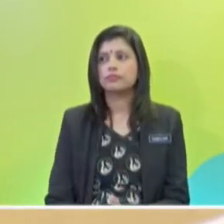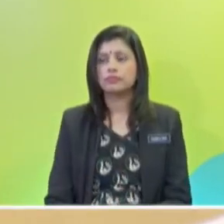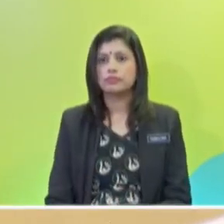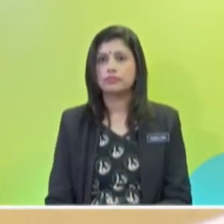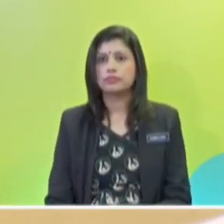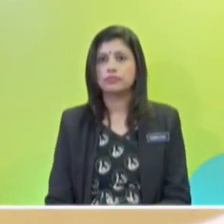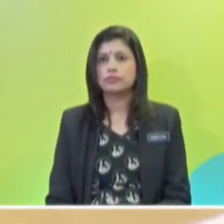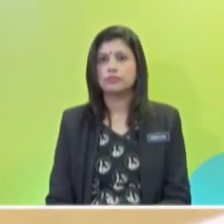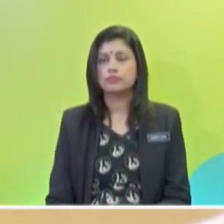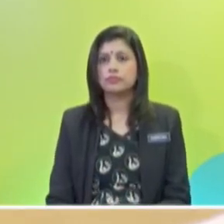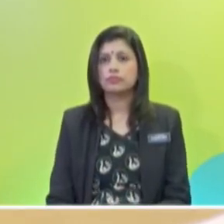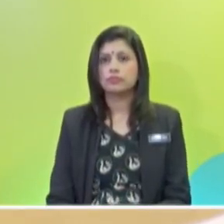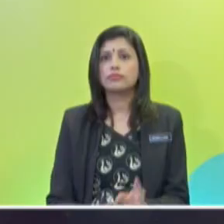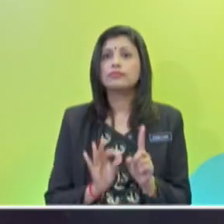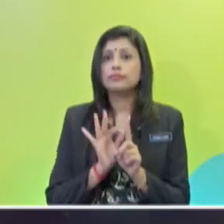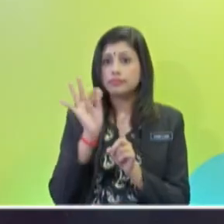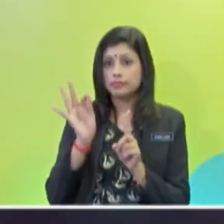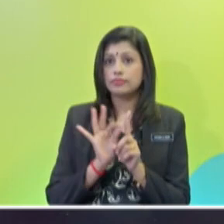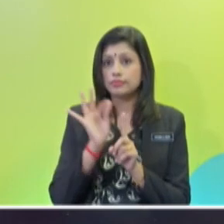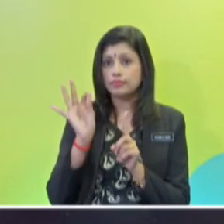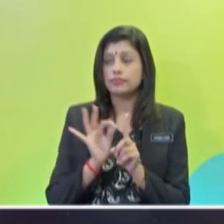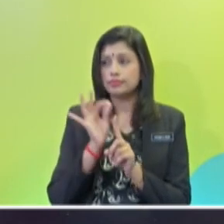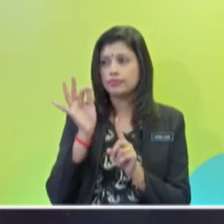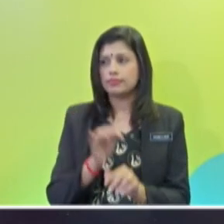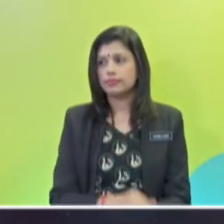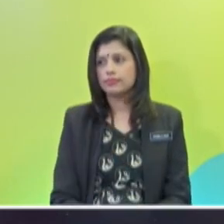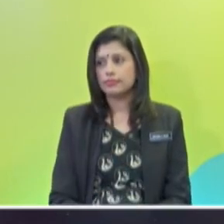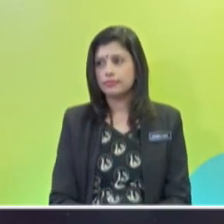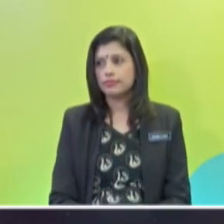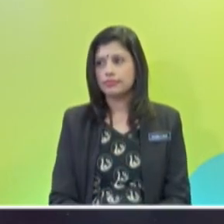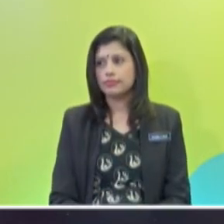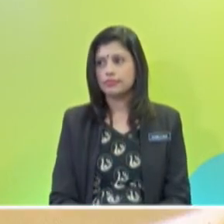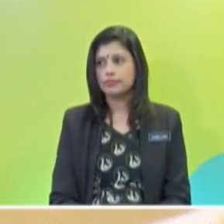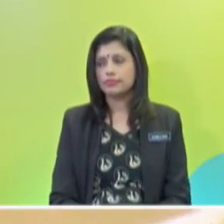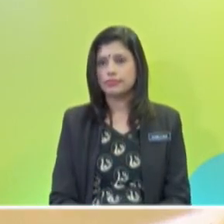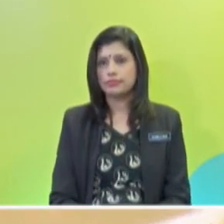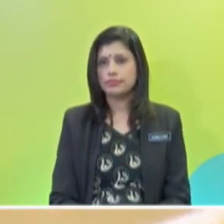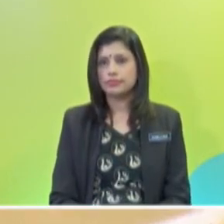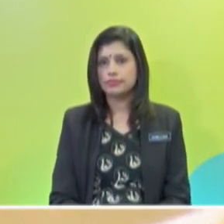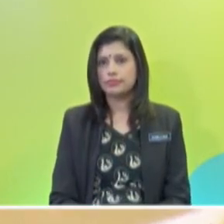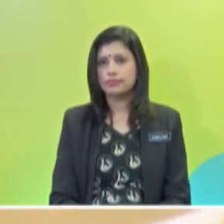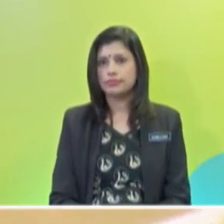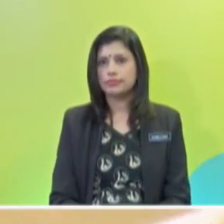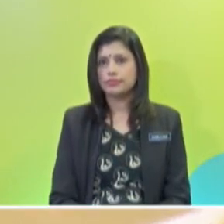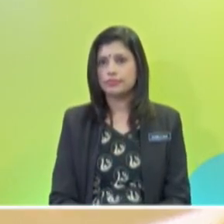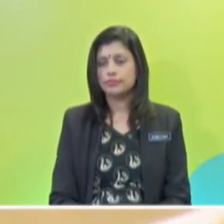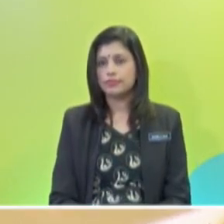takkanlah ini kailan, kangkunglah cikgu. Betul kangkung. Betul kangkung, kangkung, kangkung,